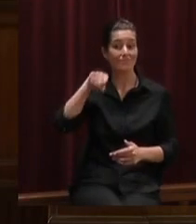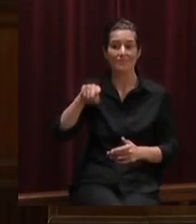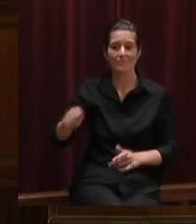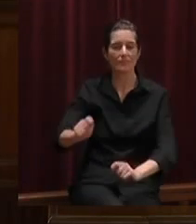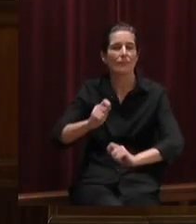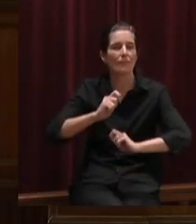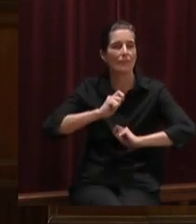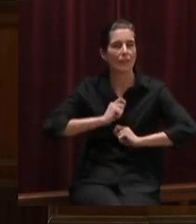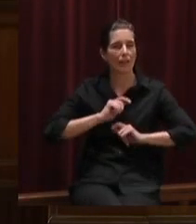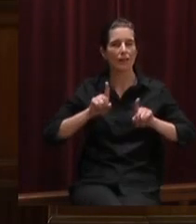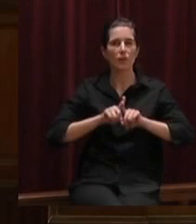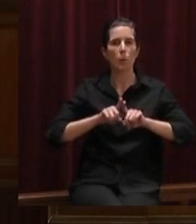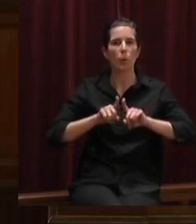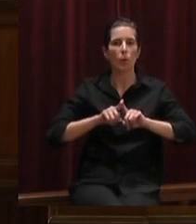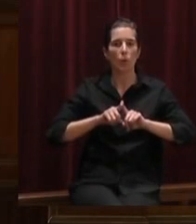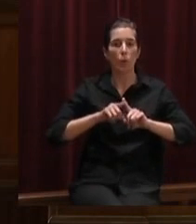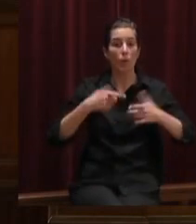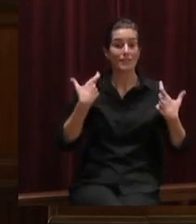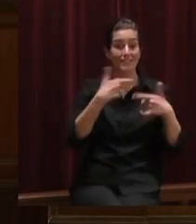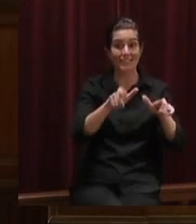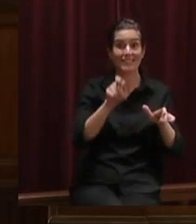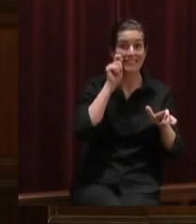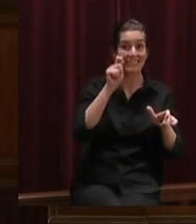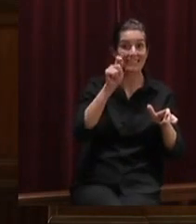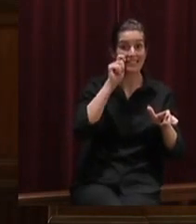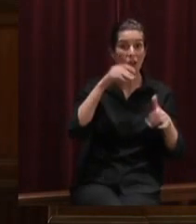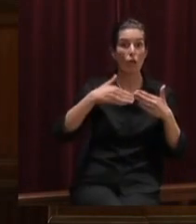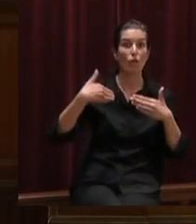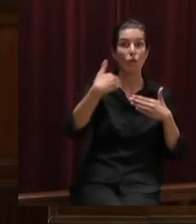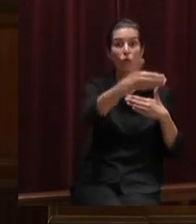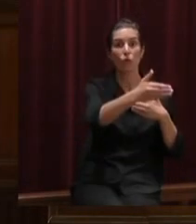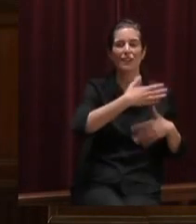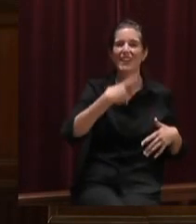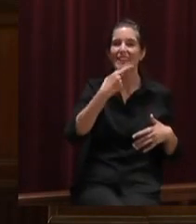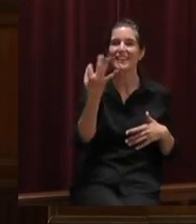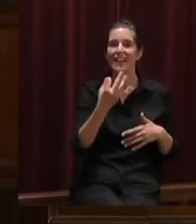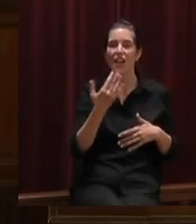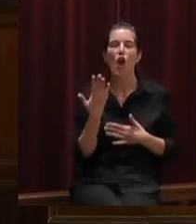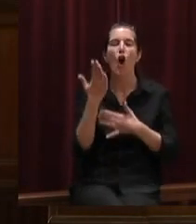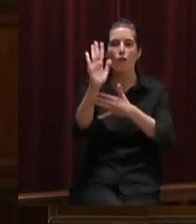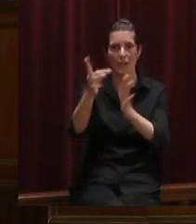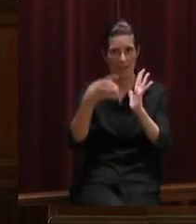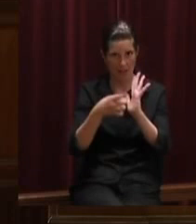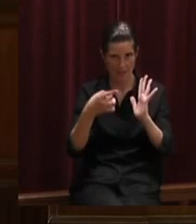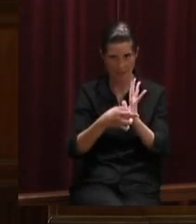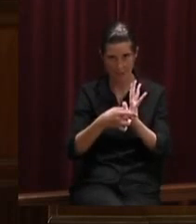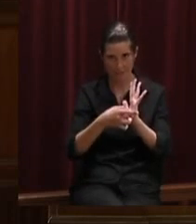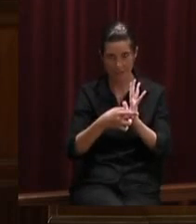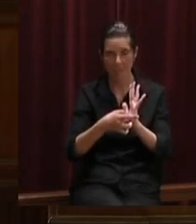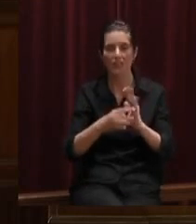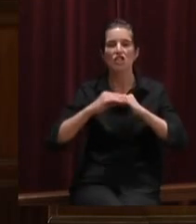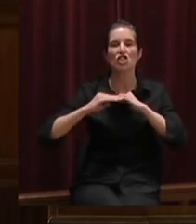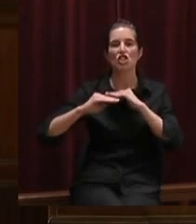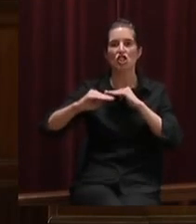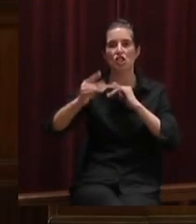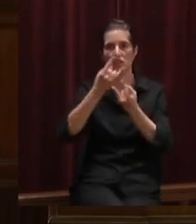excepció, afirmar que el futur del nostre sector turístic passa per la qualitat en l'oferta, per la sostenibilitat en l'explotació